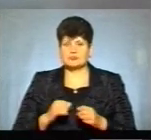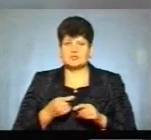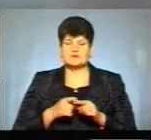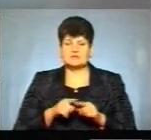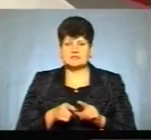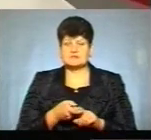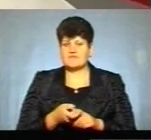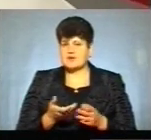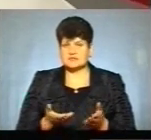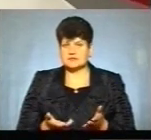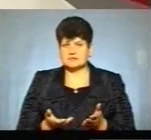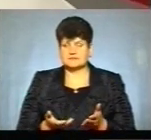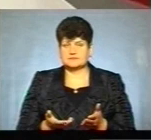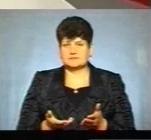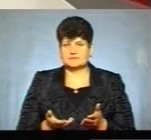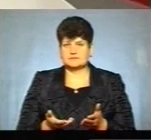така активізація.